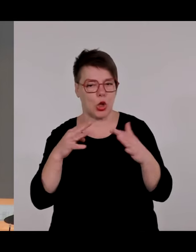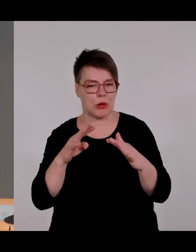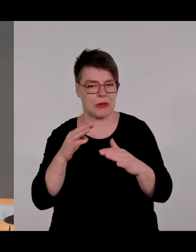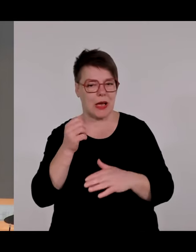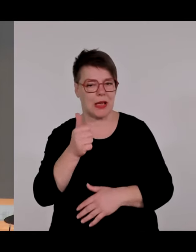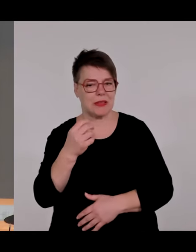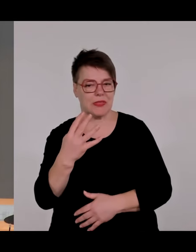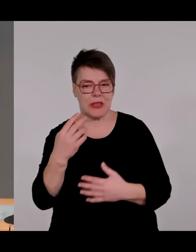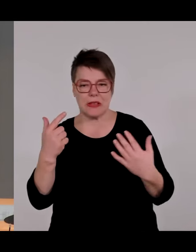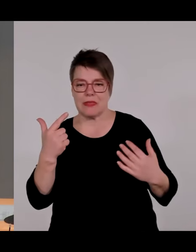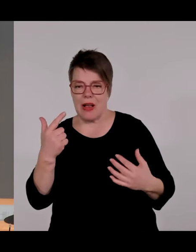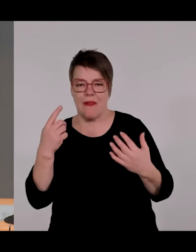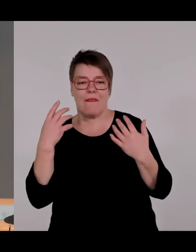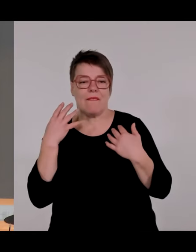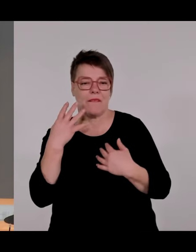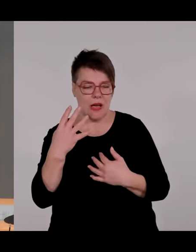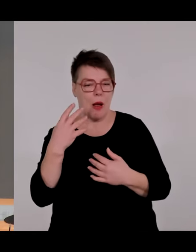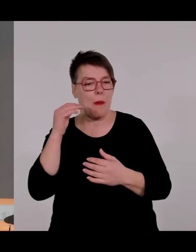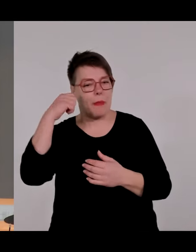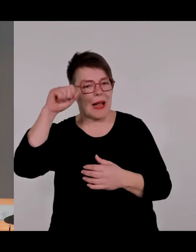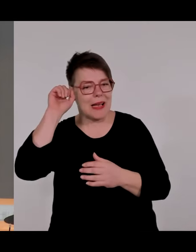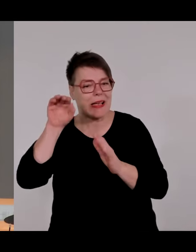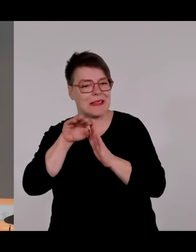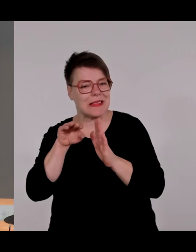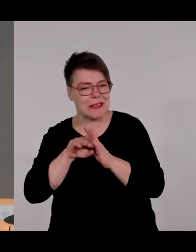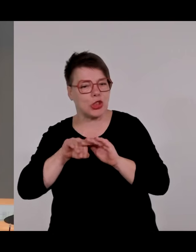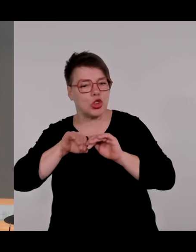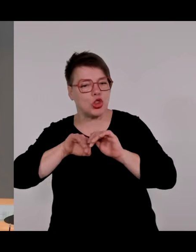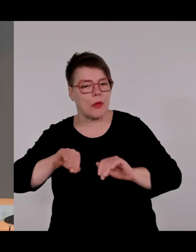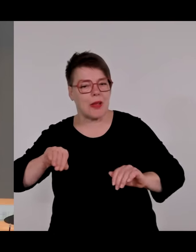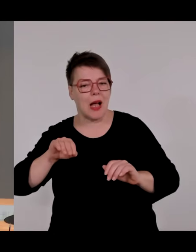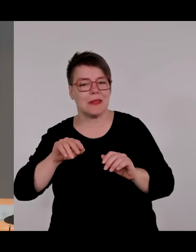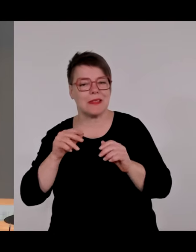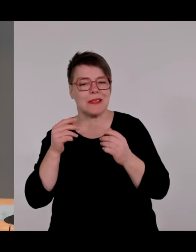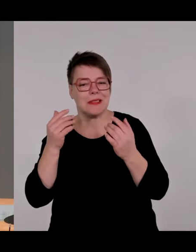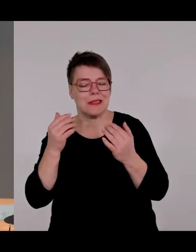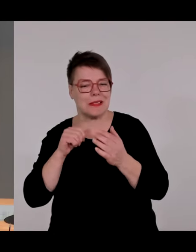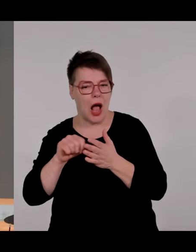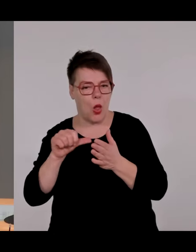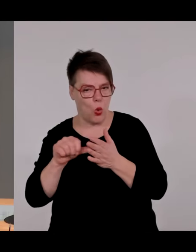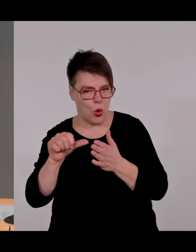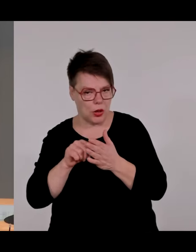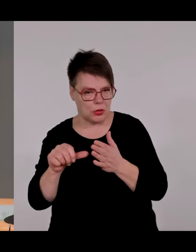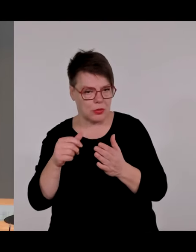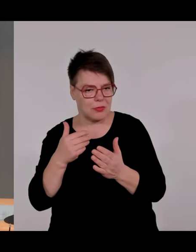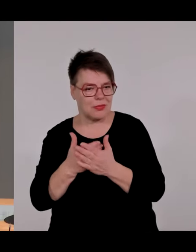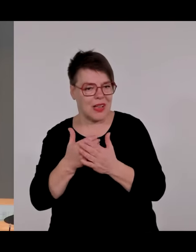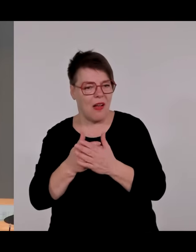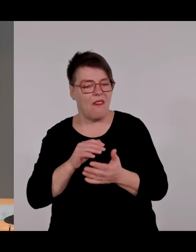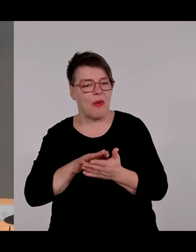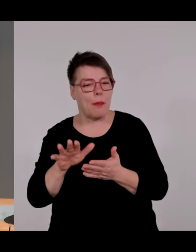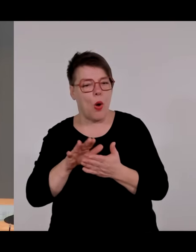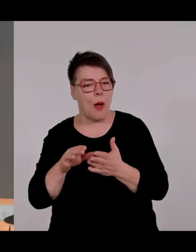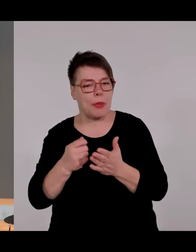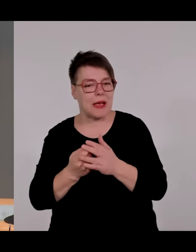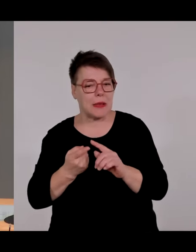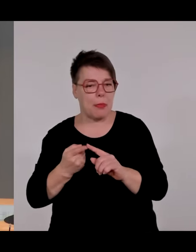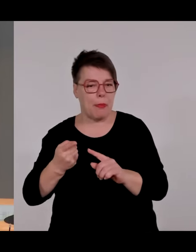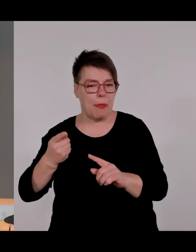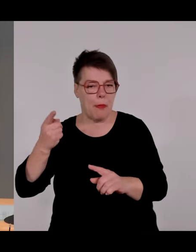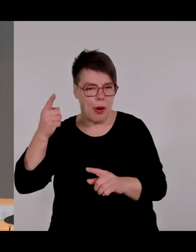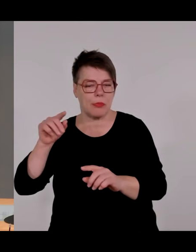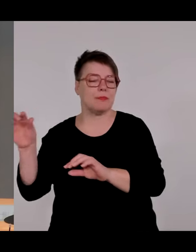als Tagesordnungspunkt 26 zu behandeln. Ich gehe davon aus, dass den beiden Vorgängen die dringliche Behandlung zugebilligt